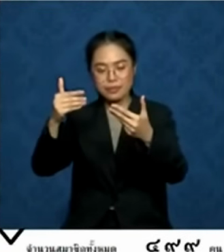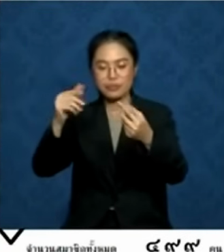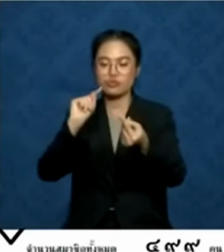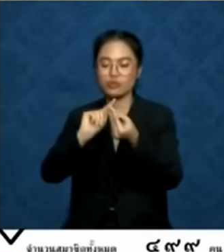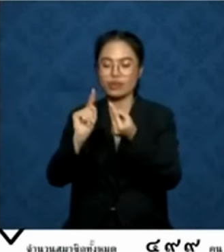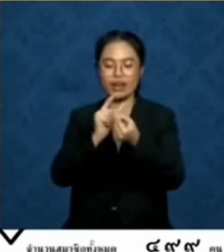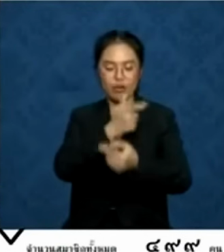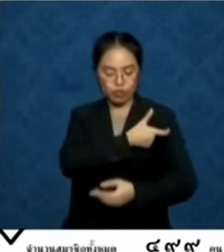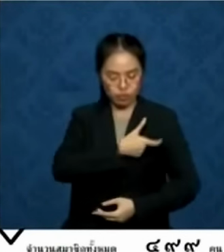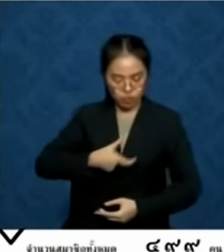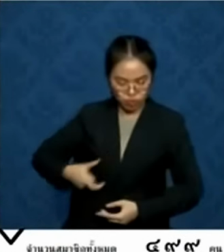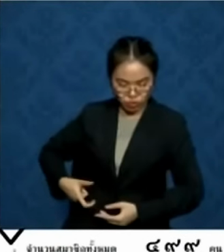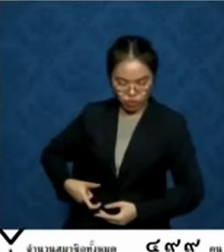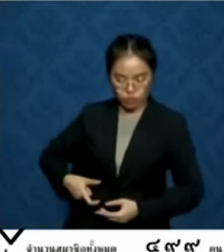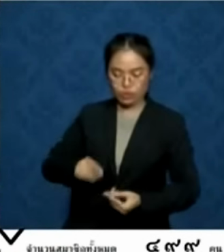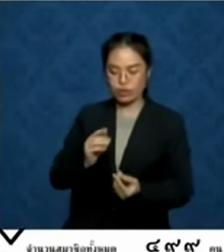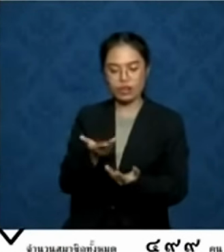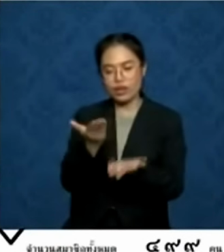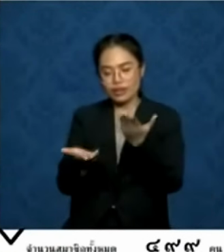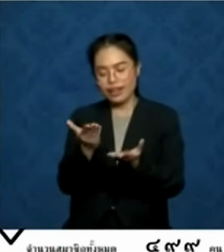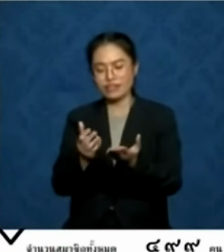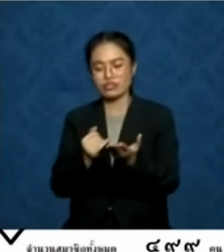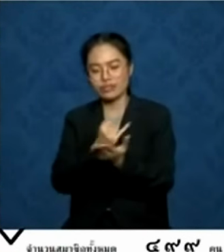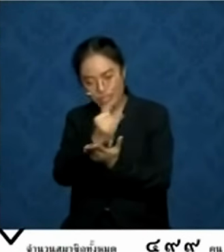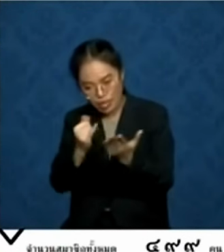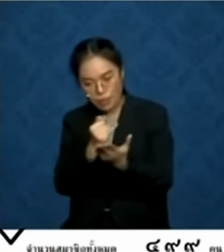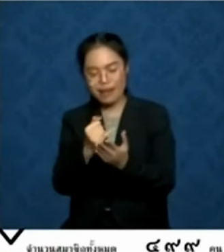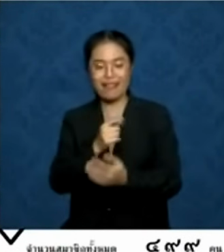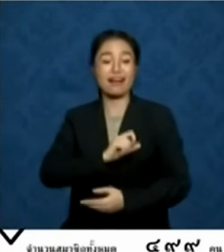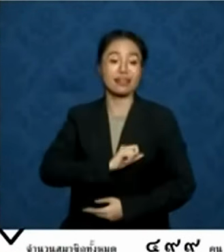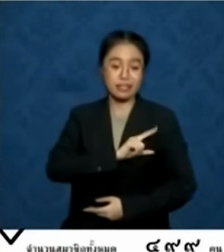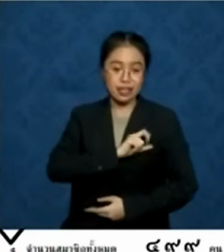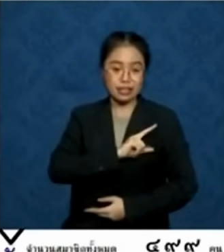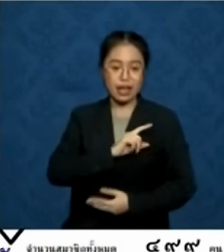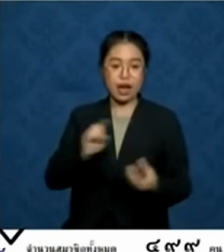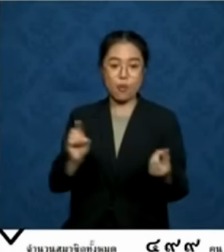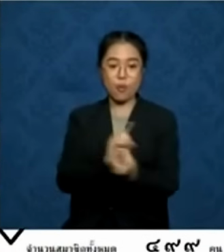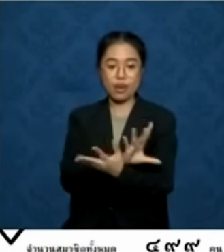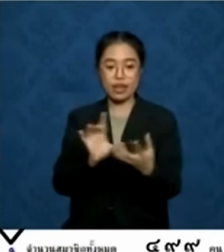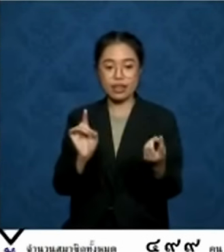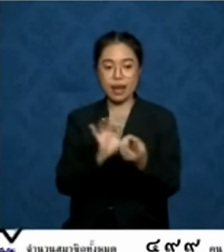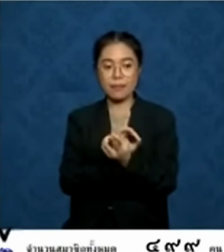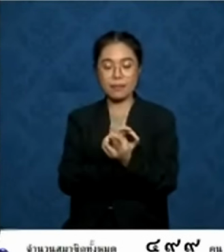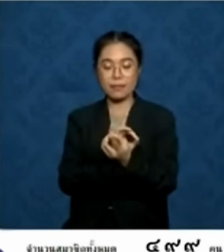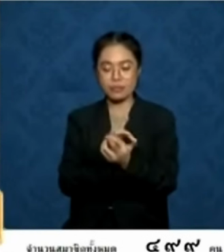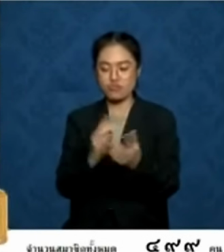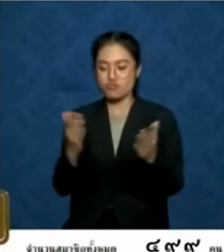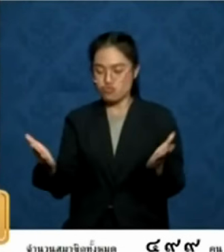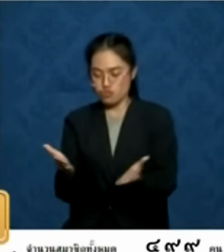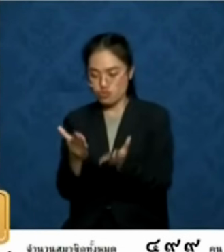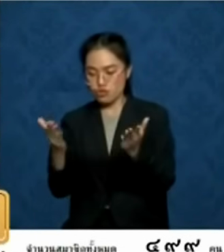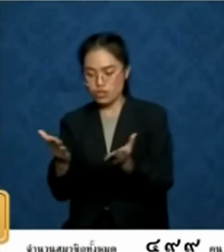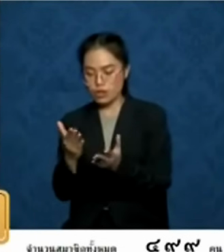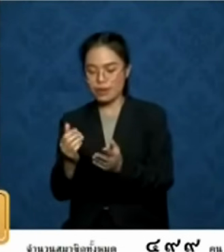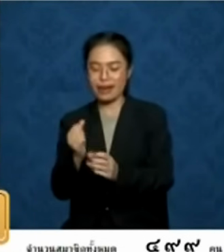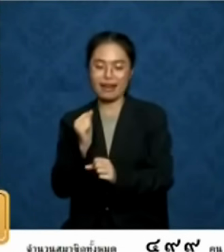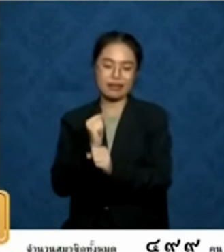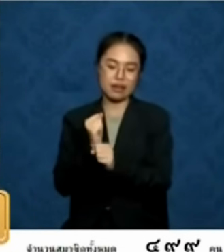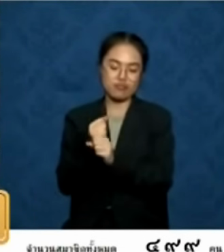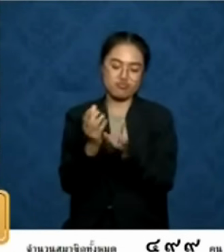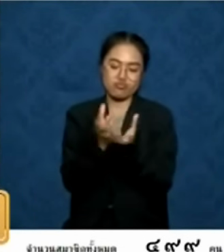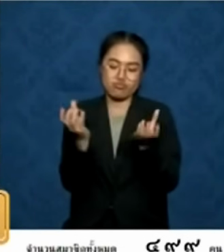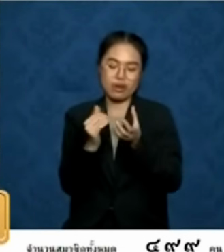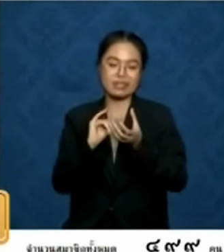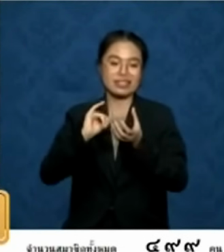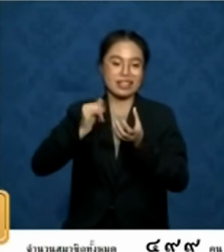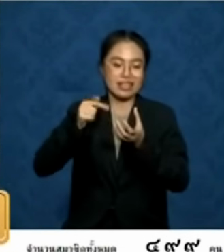ณทั้งด้านศาสนาศิลปะและวัฒนธรรมรวมทั้งส่งเสริมค่านิยมที่ดีงามคุณธรรมจริยธรรม